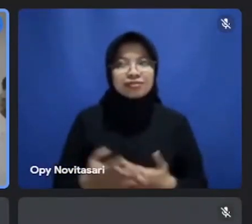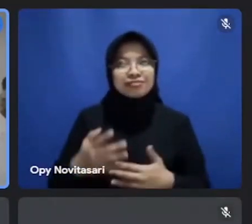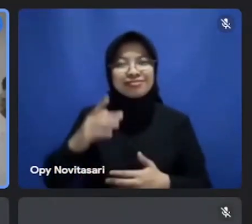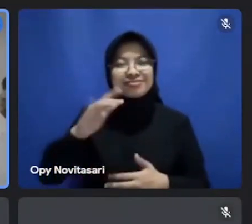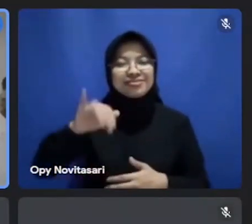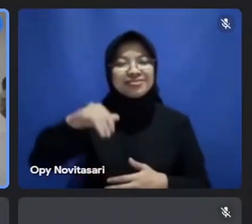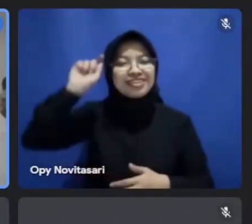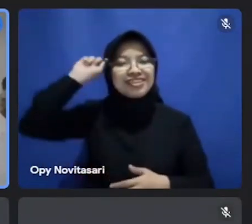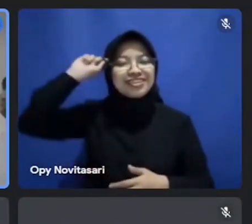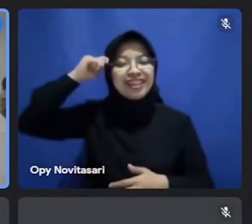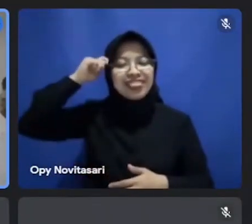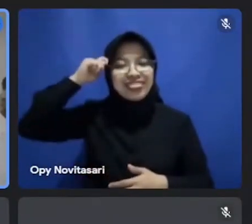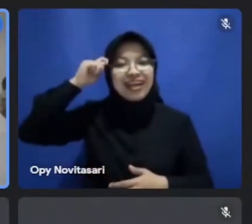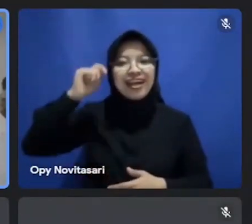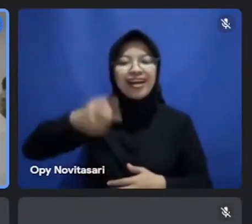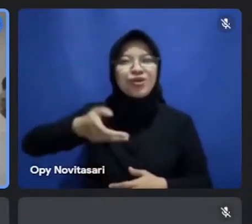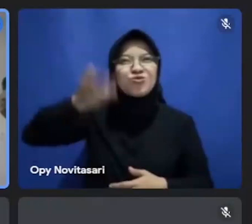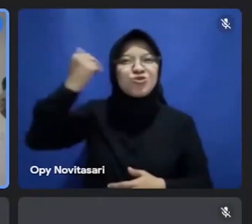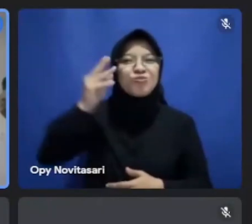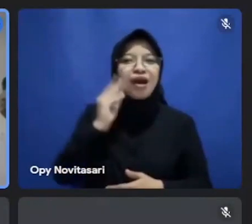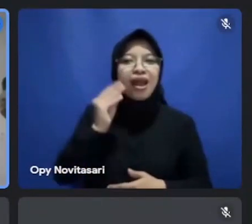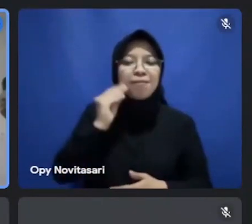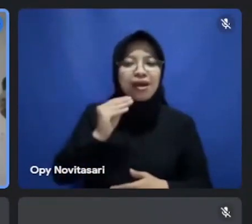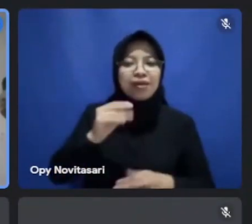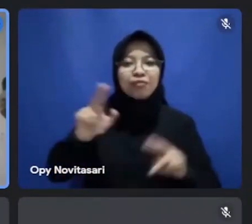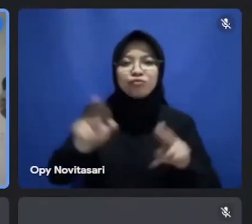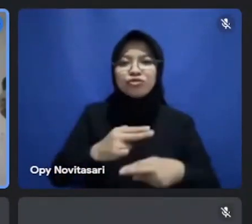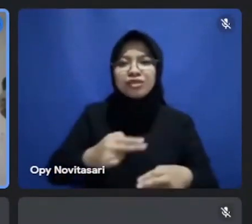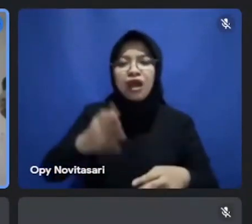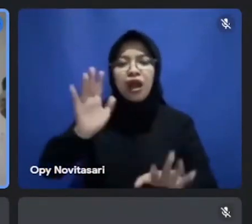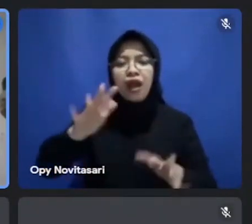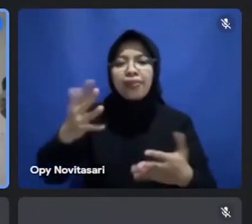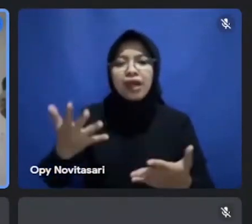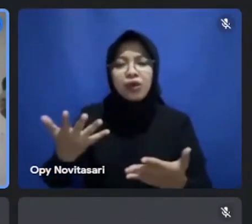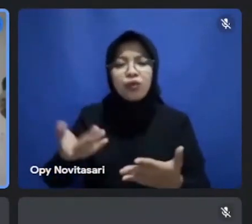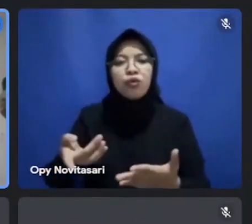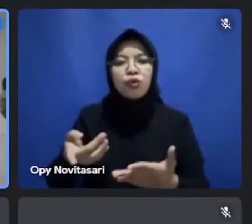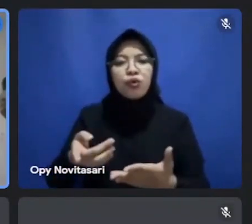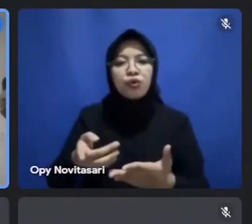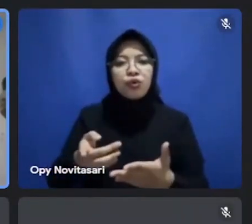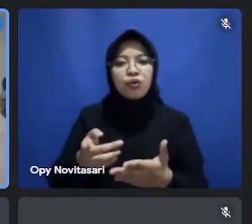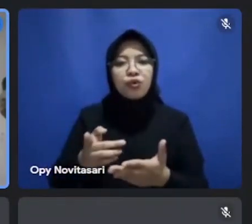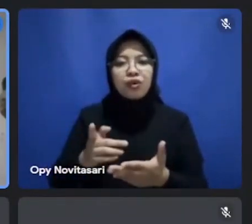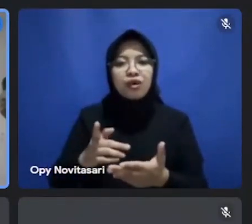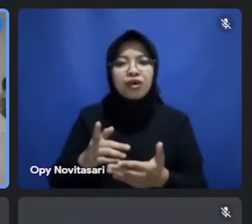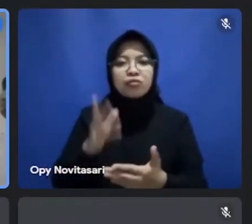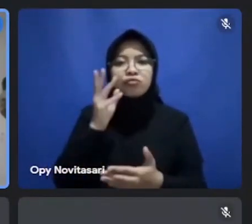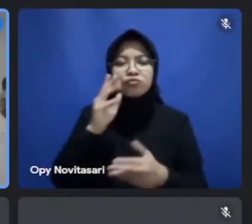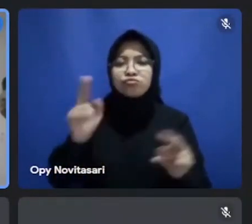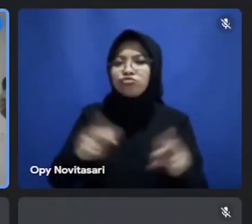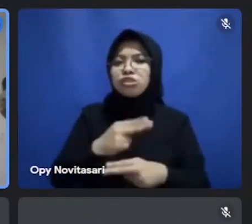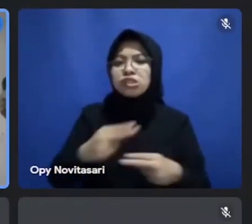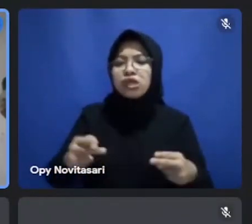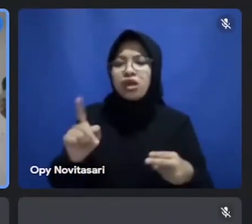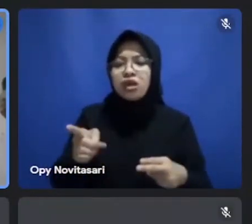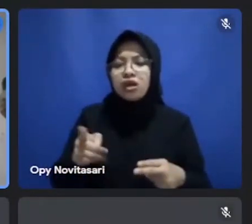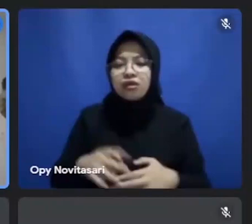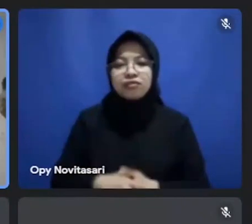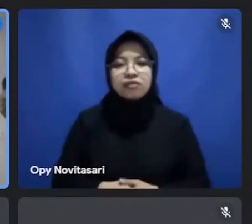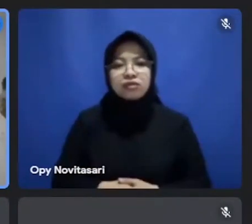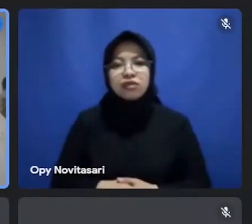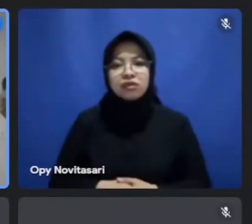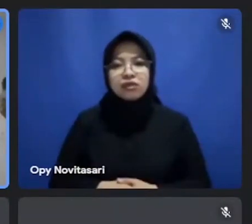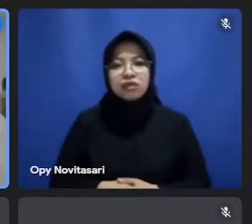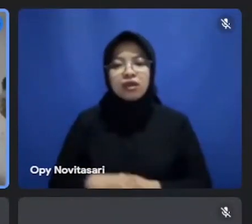eh mengenai musik eh apalagi kasus eh permainan musik G kalau engak salah itu ada seorang